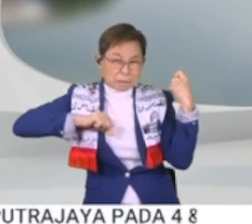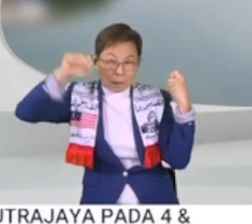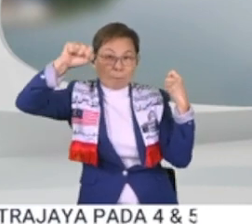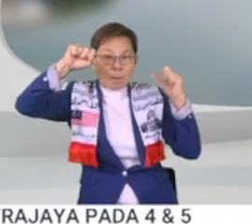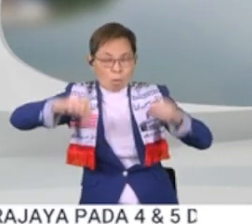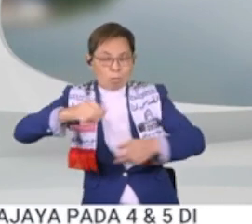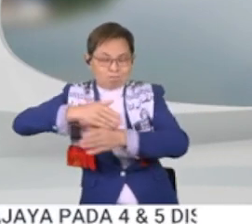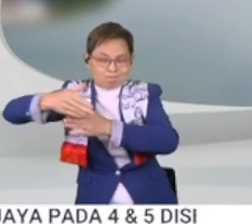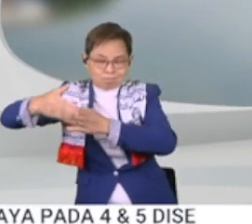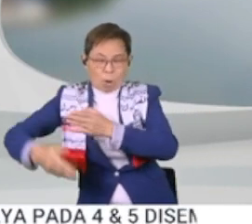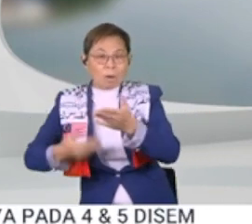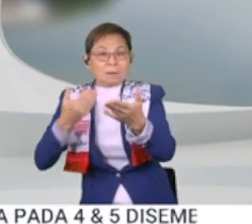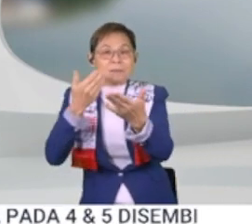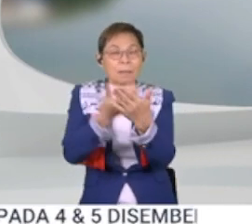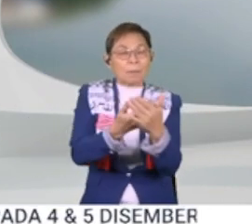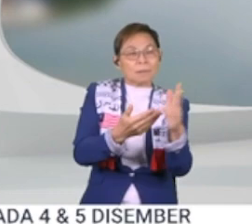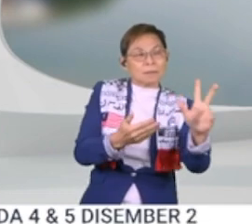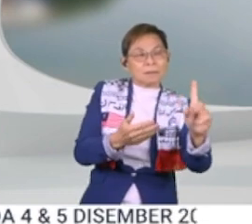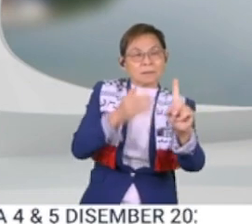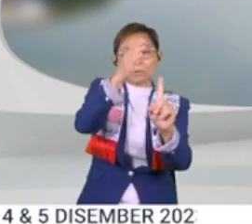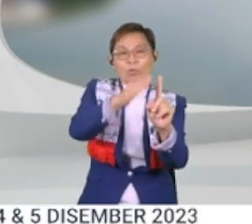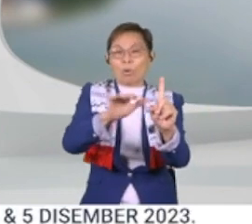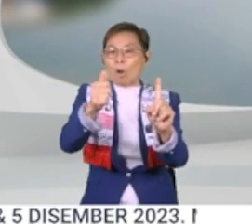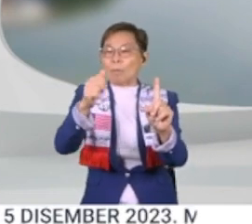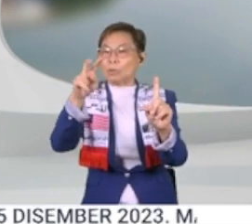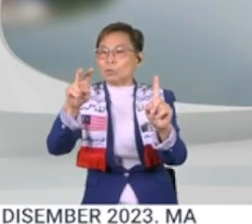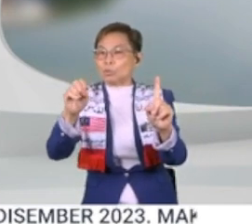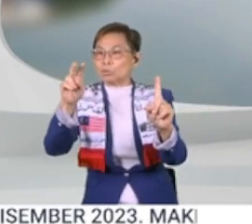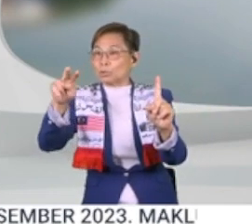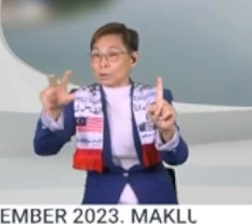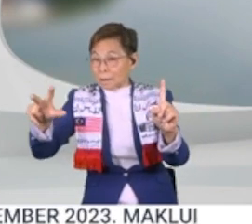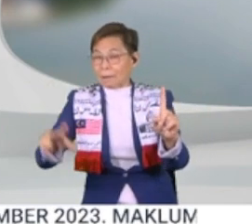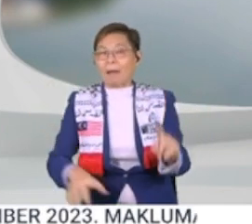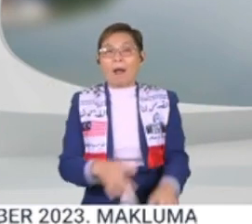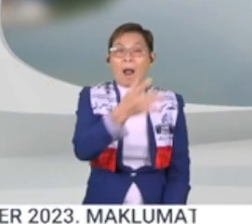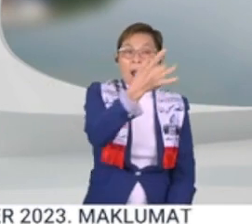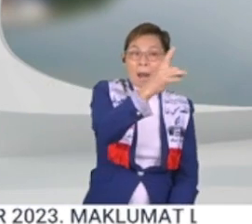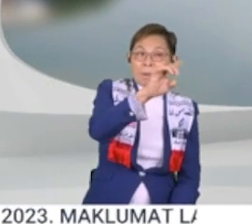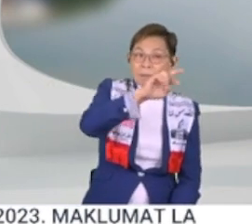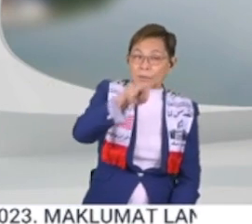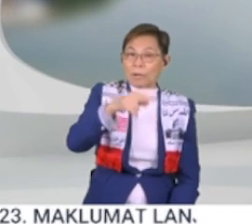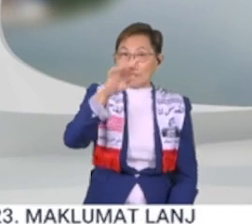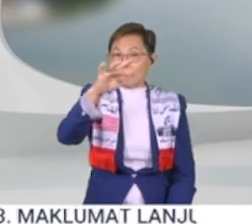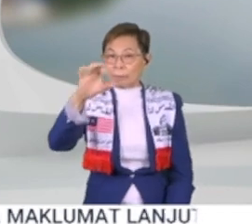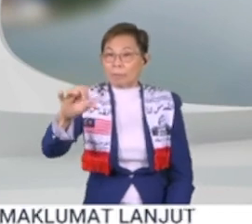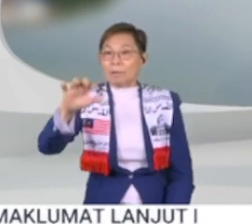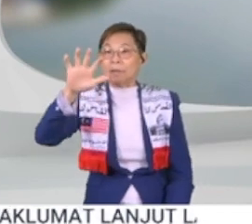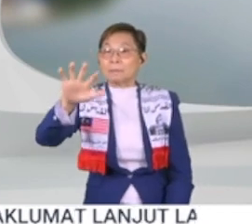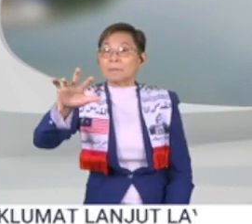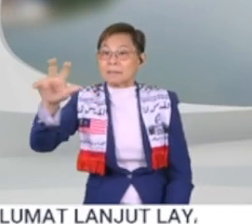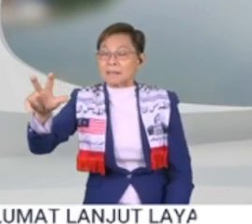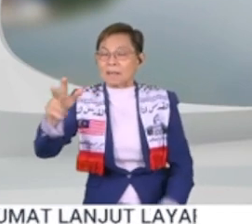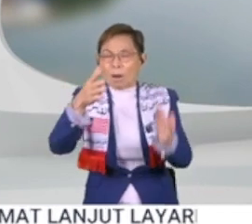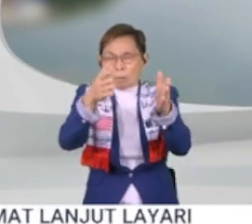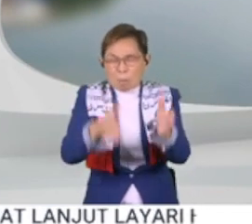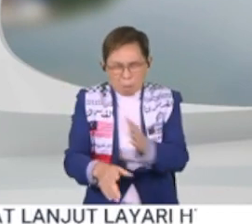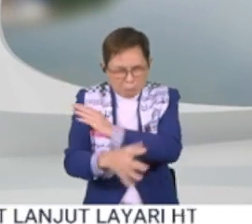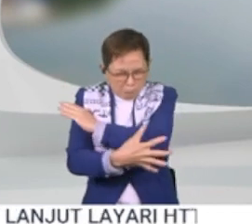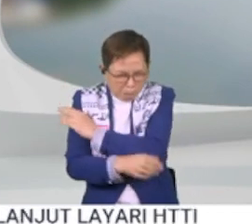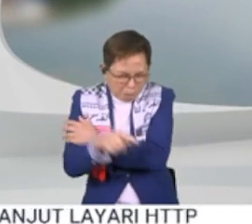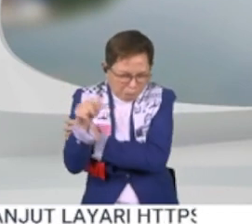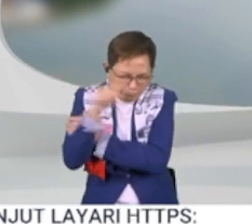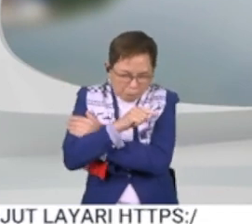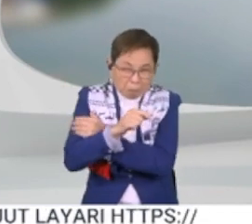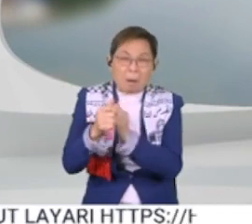diatasi setakat 31 Oktober 2023 seramai 18,853 miskin Tegar